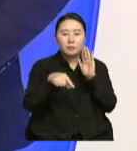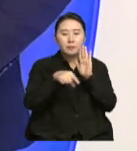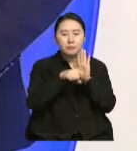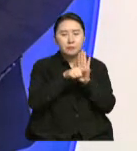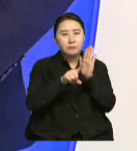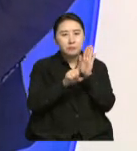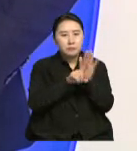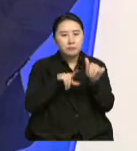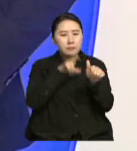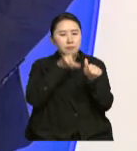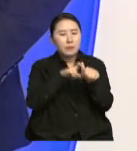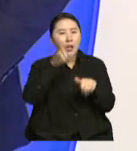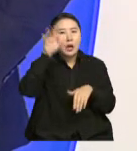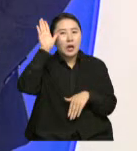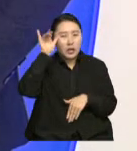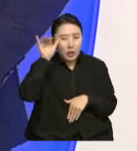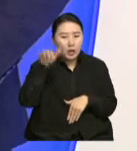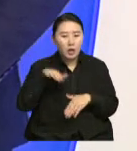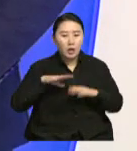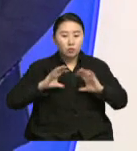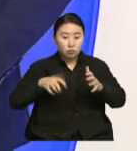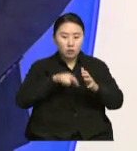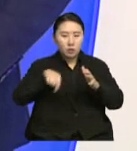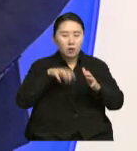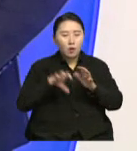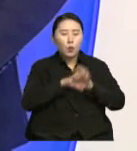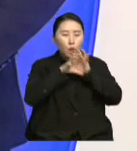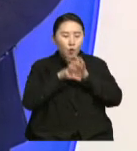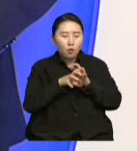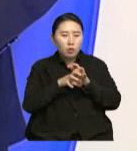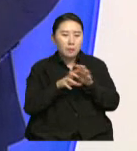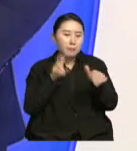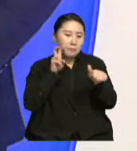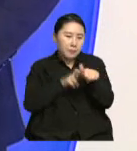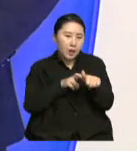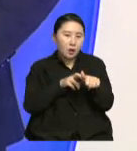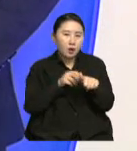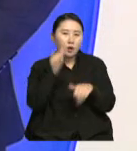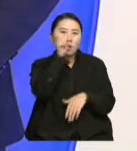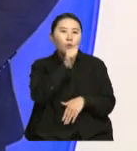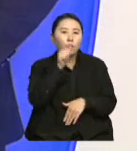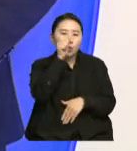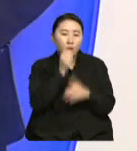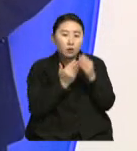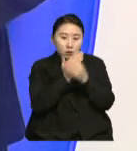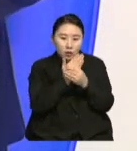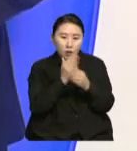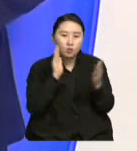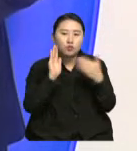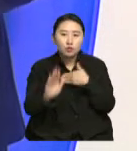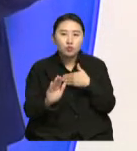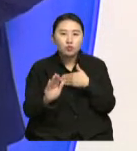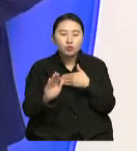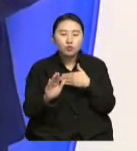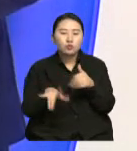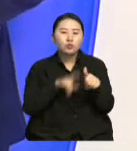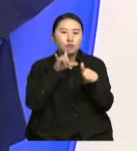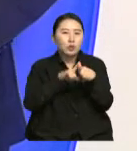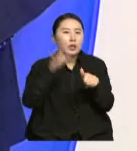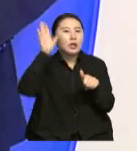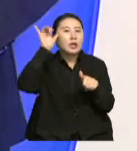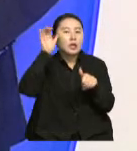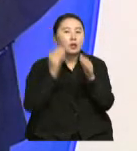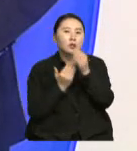판정 반려견입니다. 최근 국내에서 코로나19에 감염된 고양이가 나온 데 이어 코로나19에